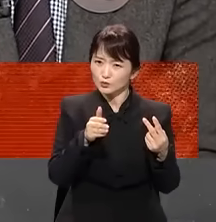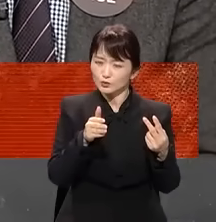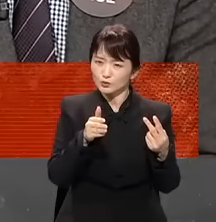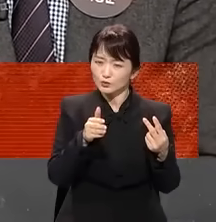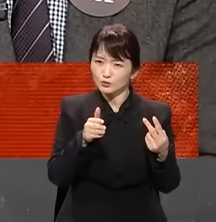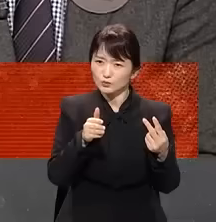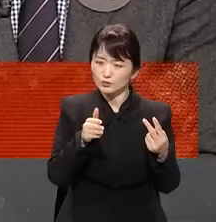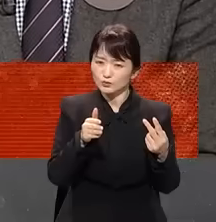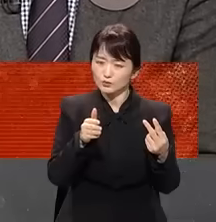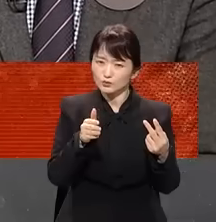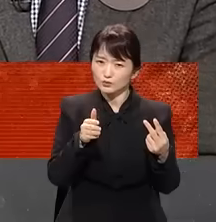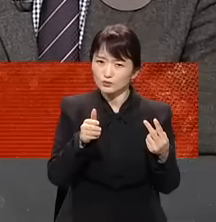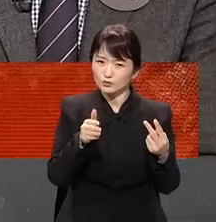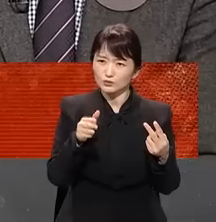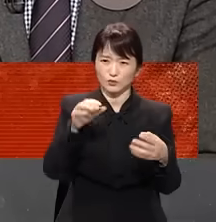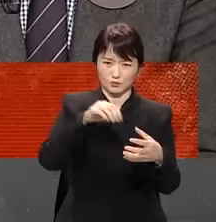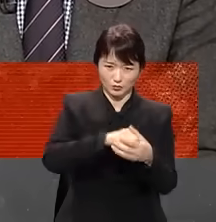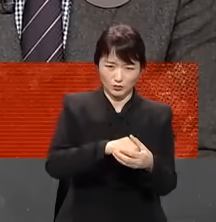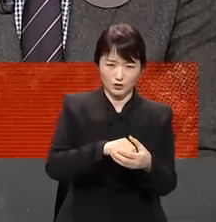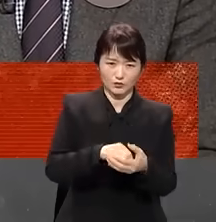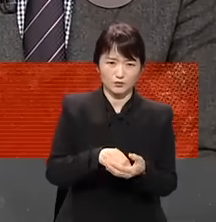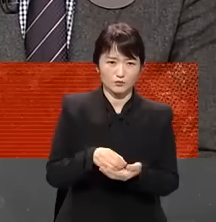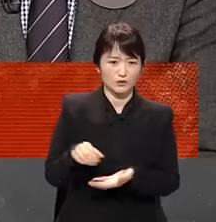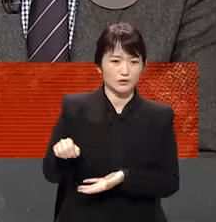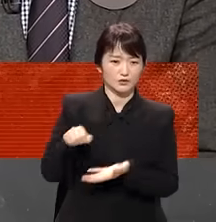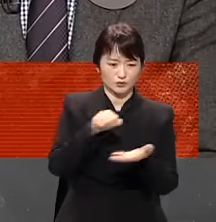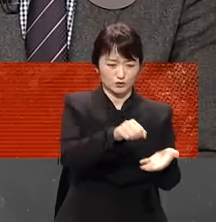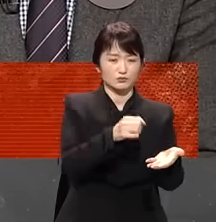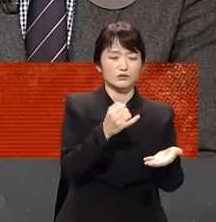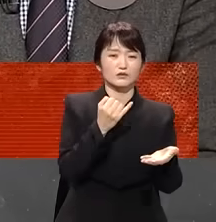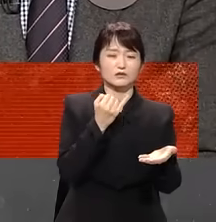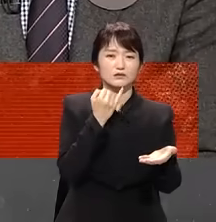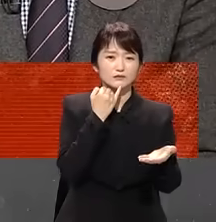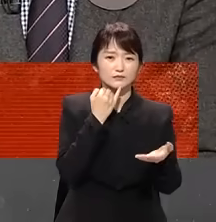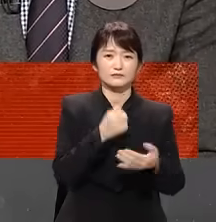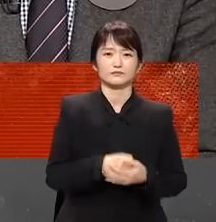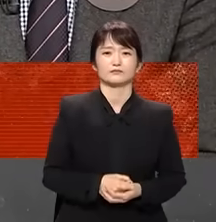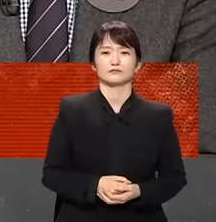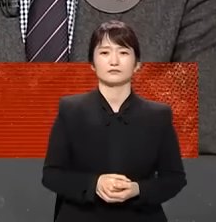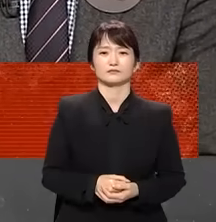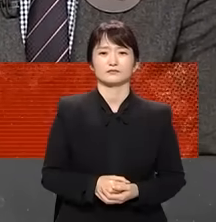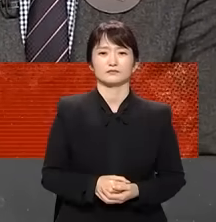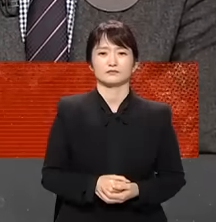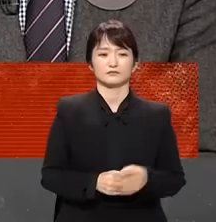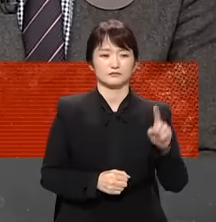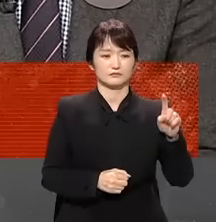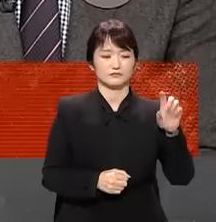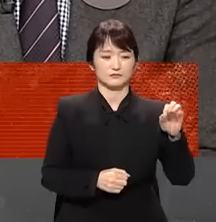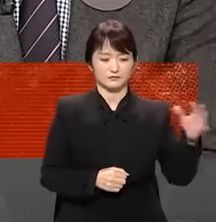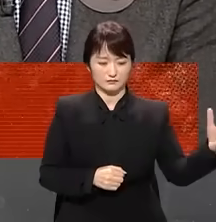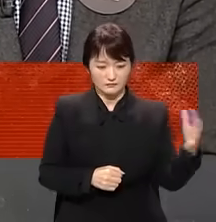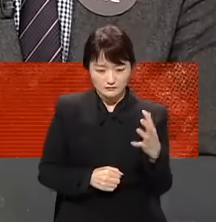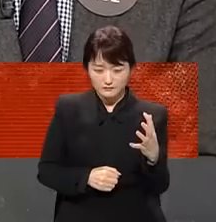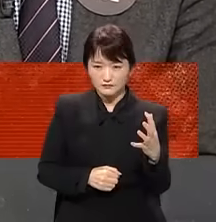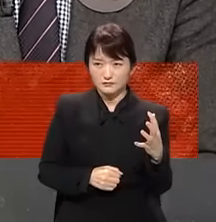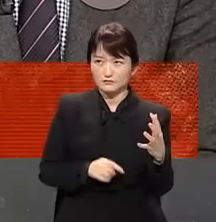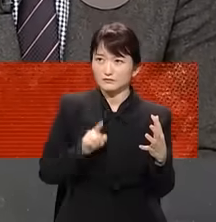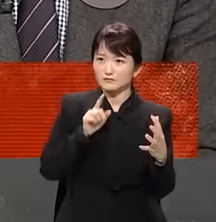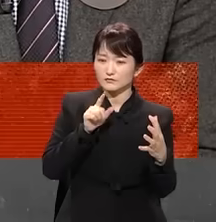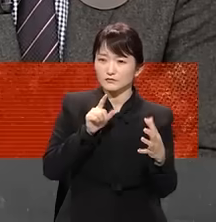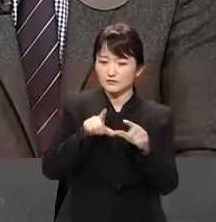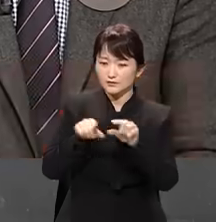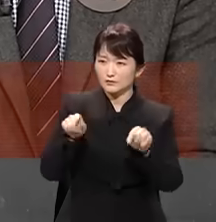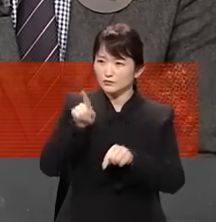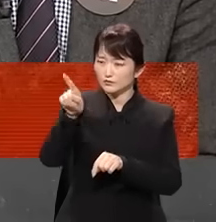주셨으면 그냥 넘어갈 수 있었는데 사장님도 10명이 와서 메뉴판에도 없이 그냥 딸랑 회 10만 치만 달라고 하니까